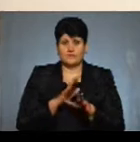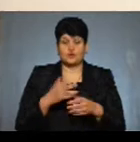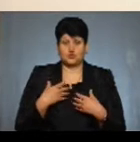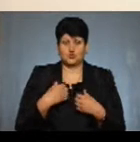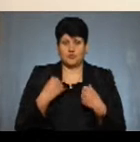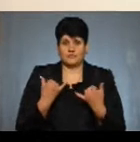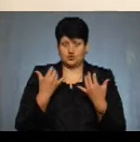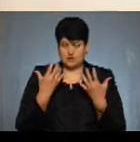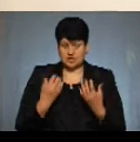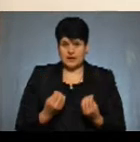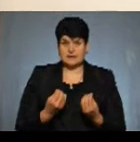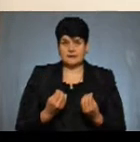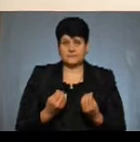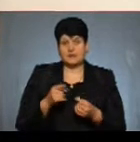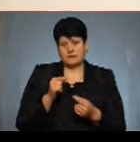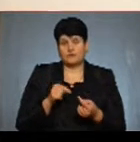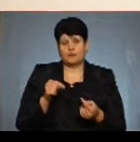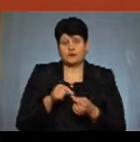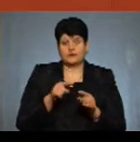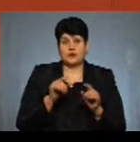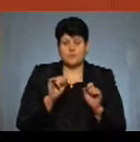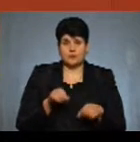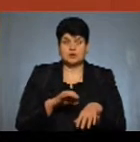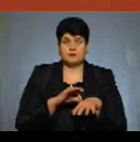є здорова на сьогоднішній день, відповідно, вона може